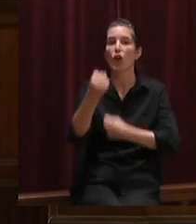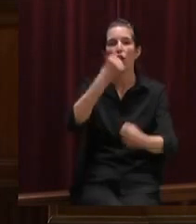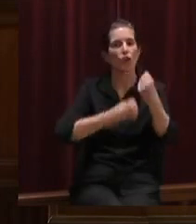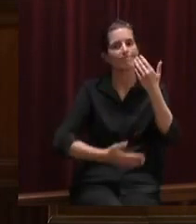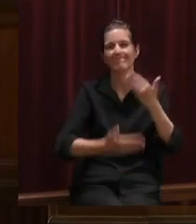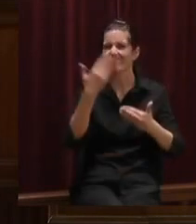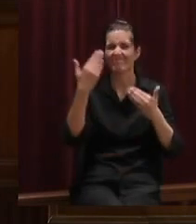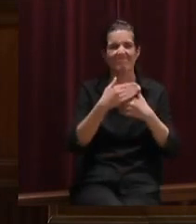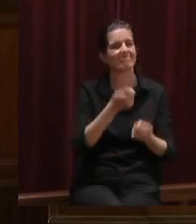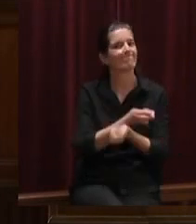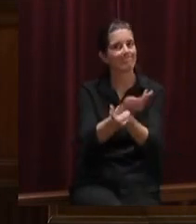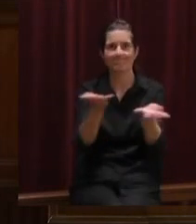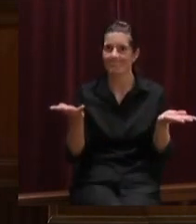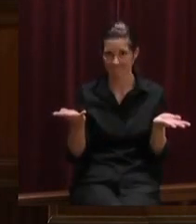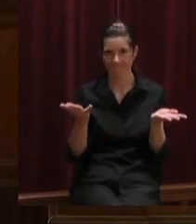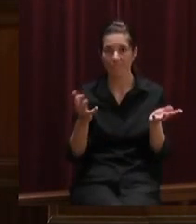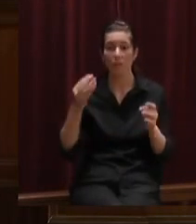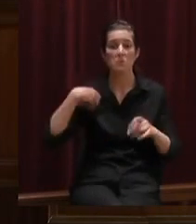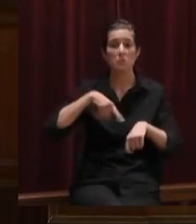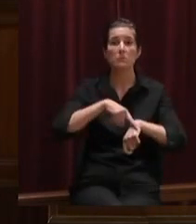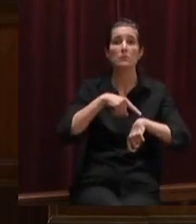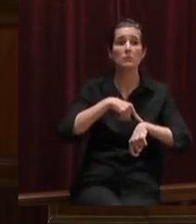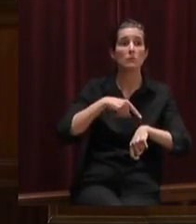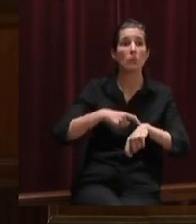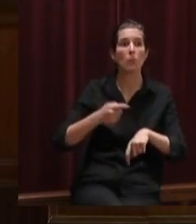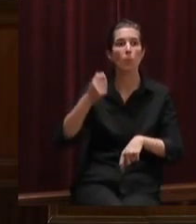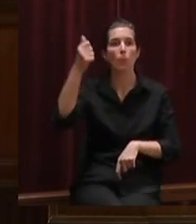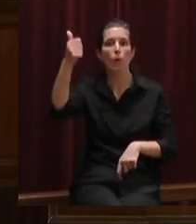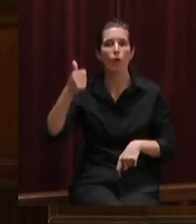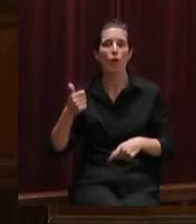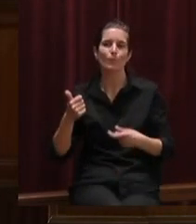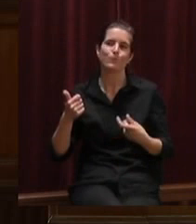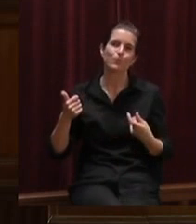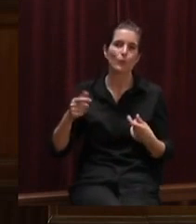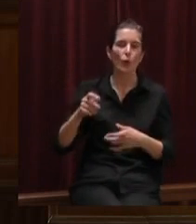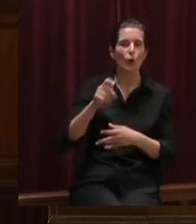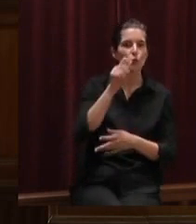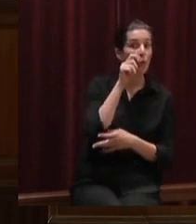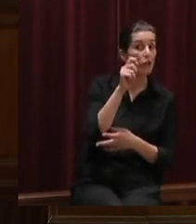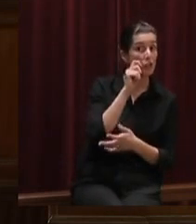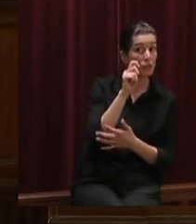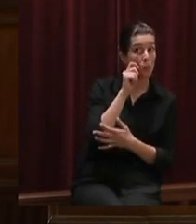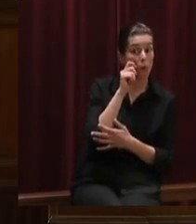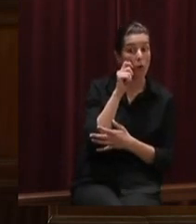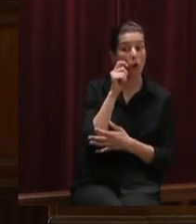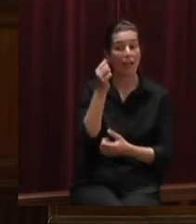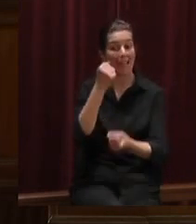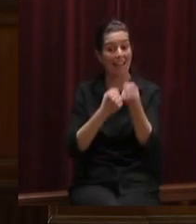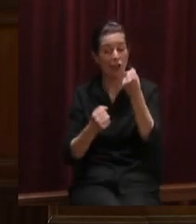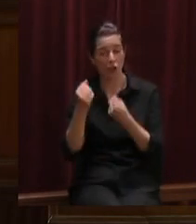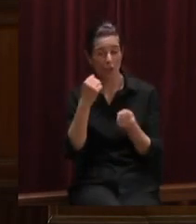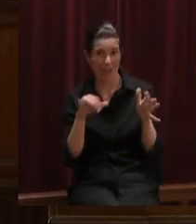economia i al mateix temps reforçar un model de prosperitat compartida que ens demana turisme sostenible, economia